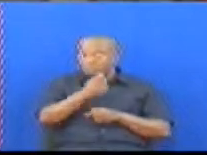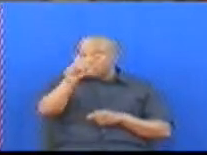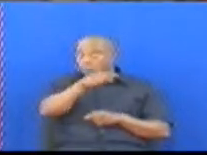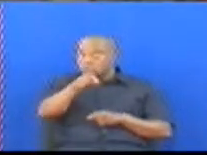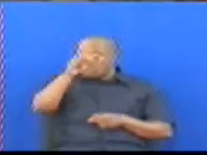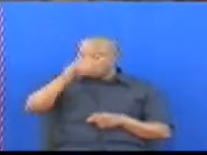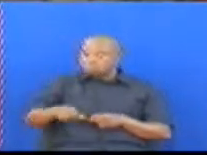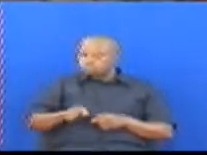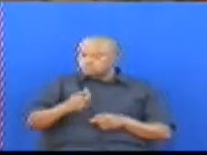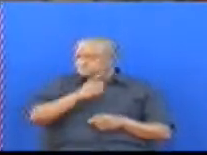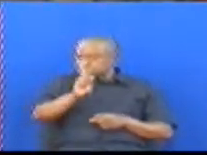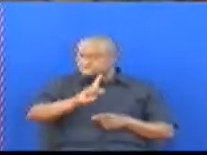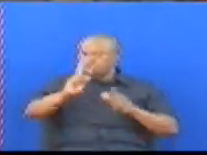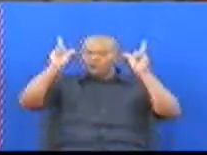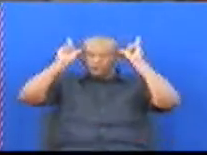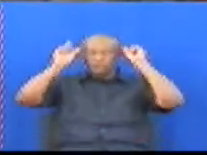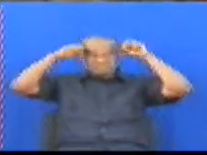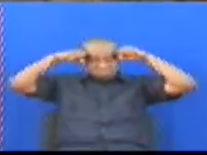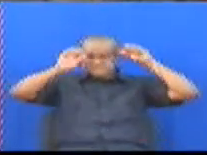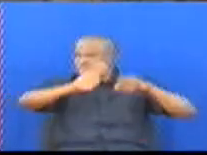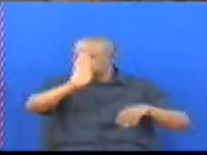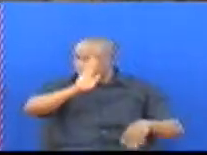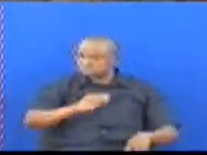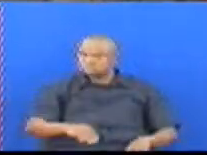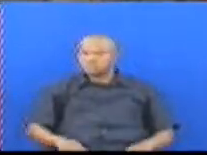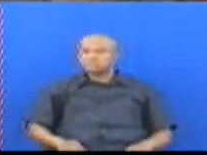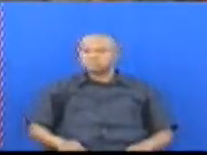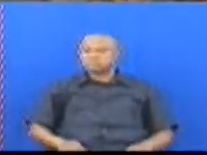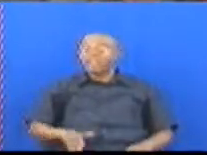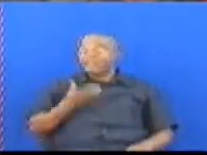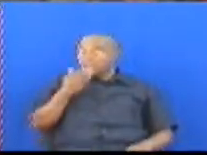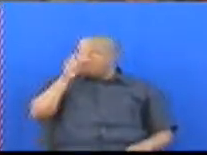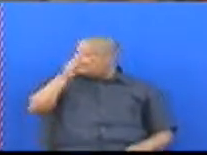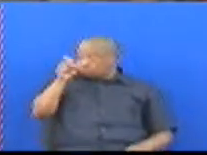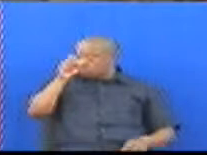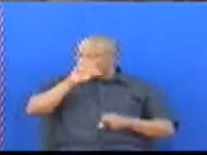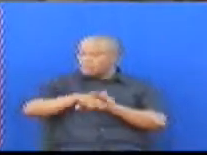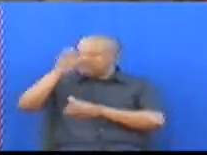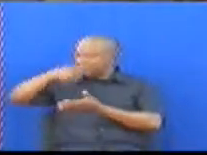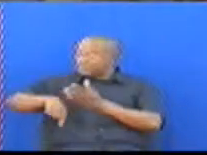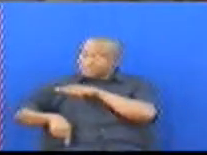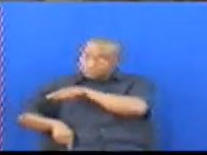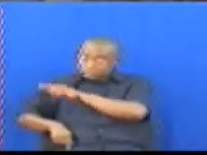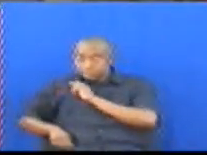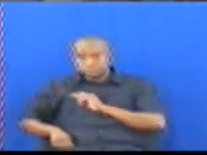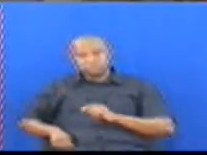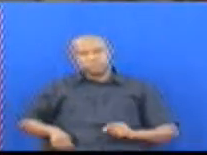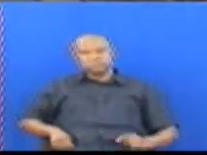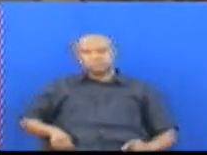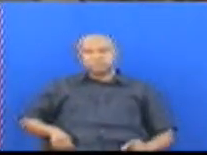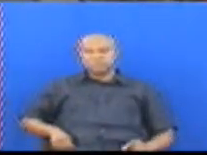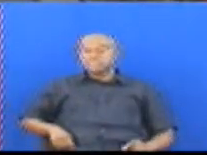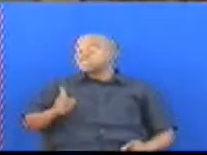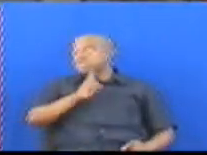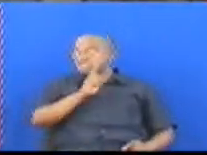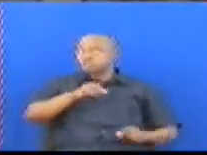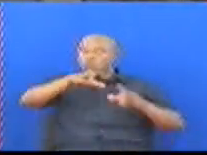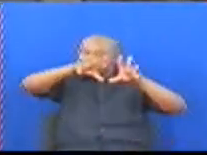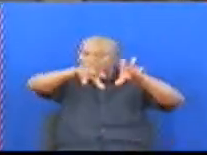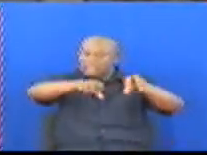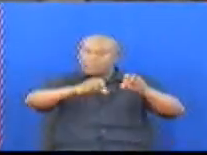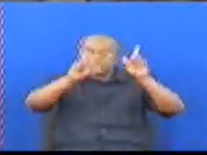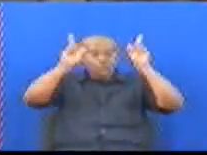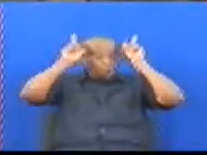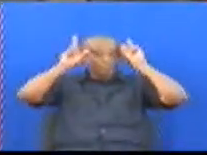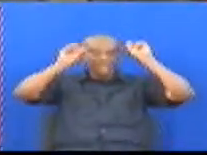sio hiyo mifugo, yuko mtu. Kwa nini asiripishwe faini huyo mtu aliyesababisha mifugo ikaenda kule? Kwa hiyo